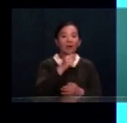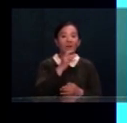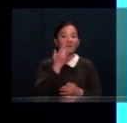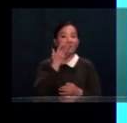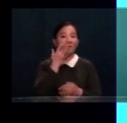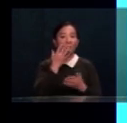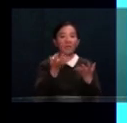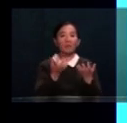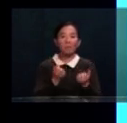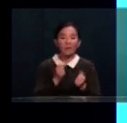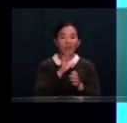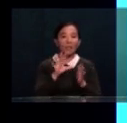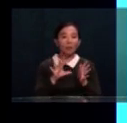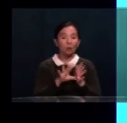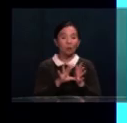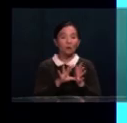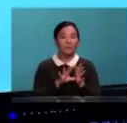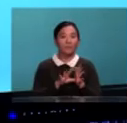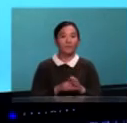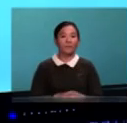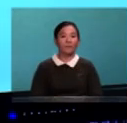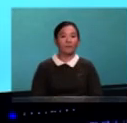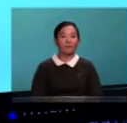принимает электроны.